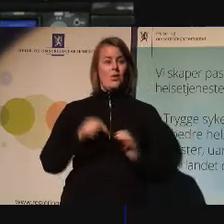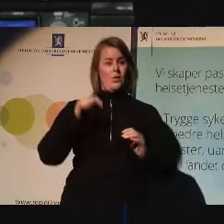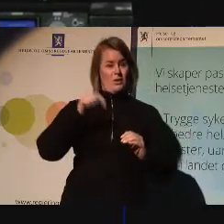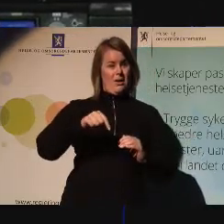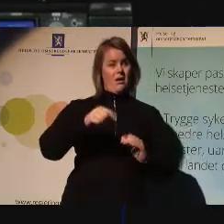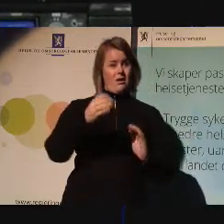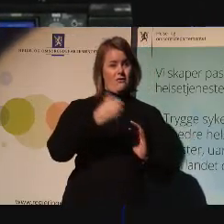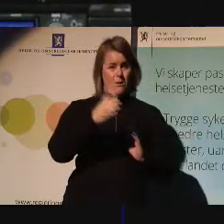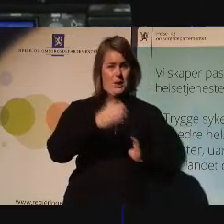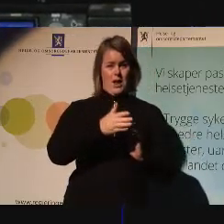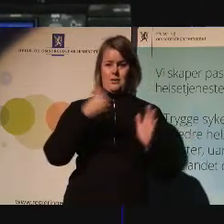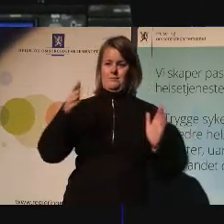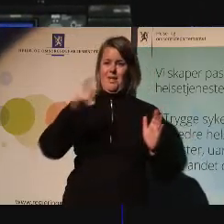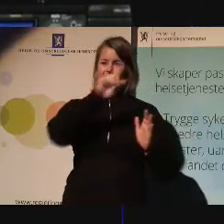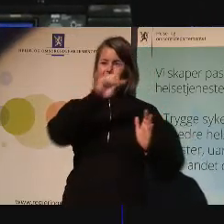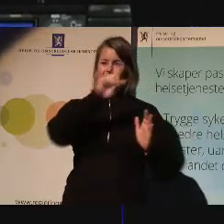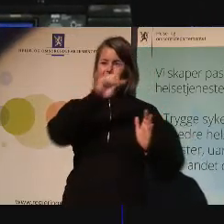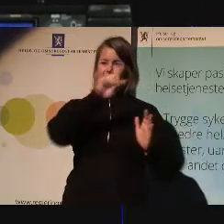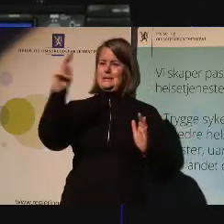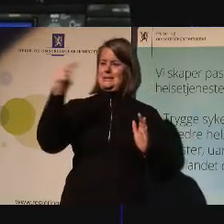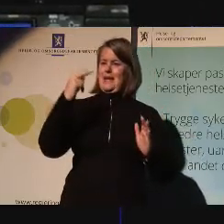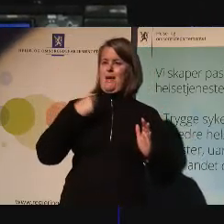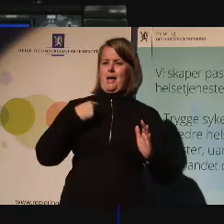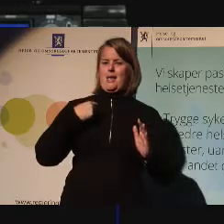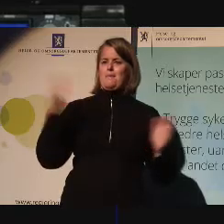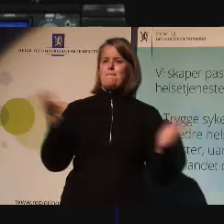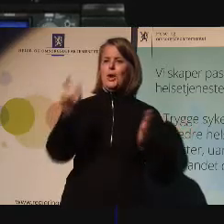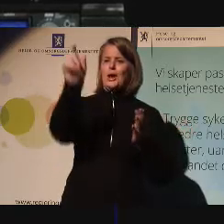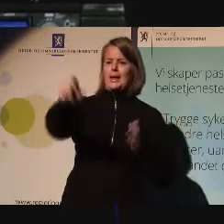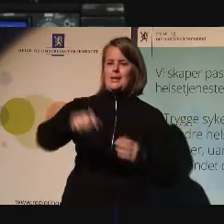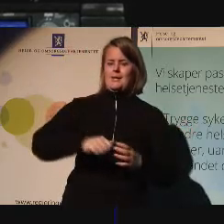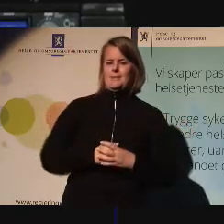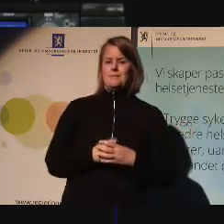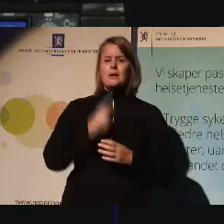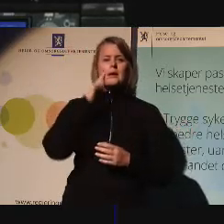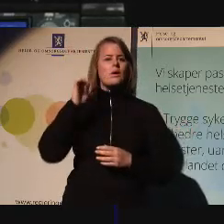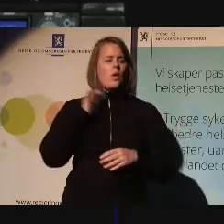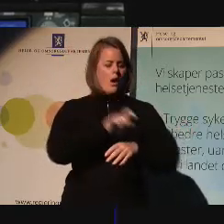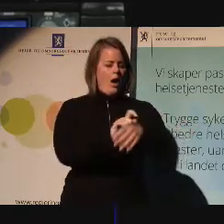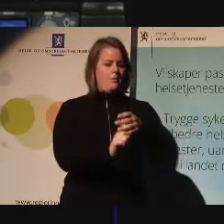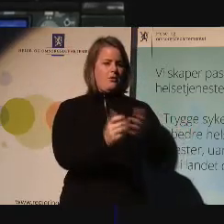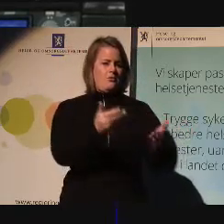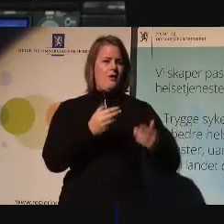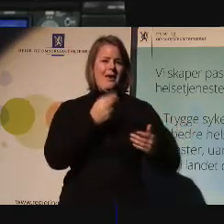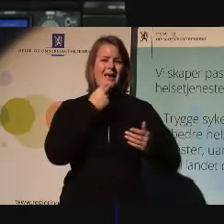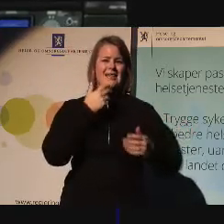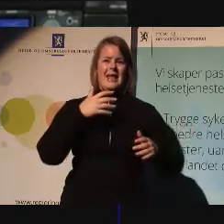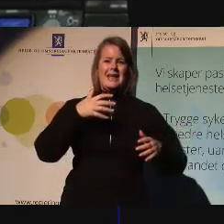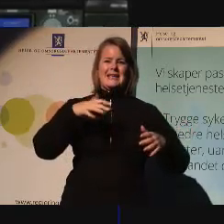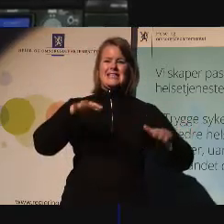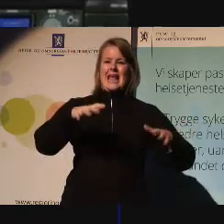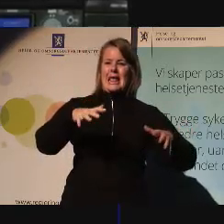til å dreie seg om. I går så fikk jeg et sånt armbånd hvor det står «Shaken, not